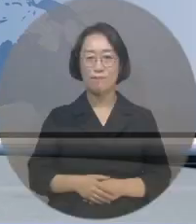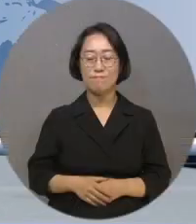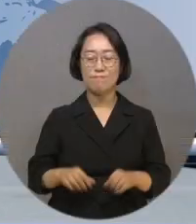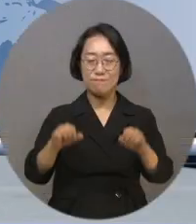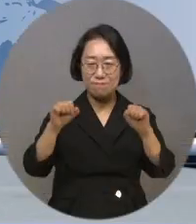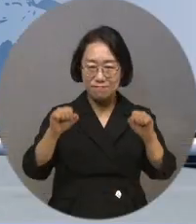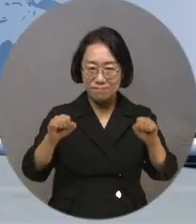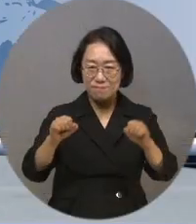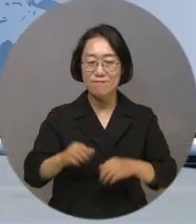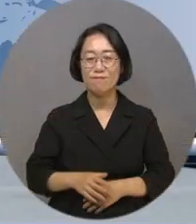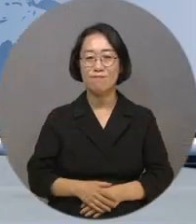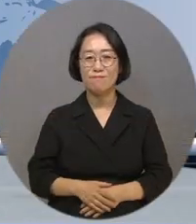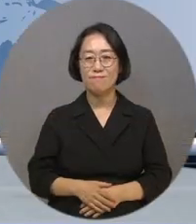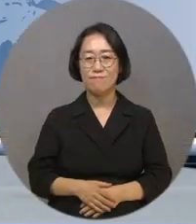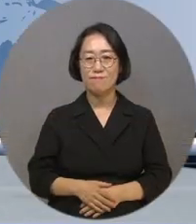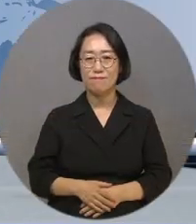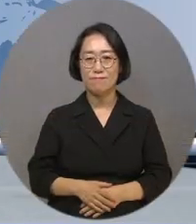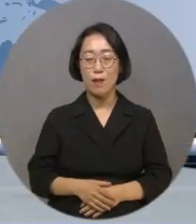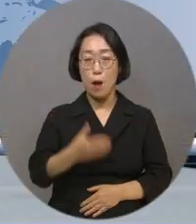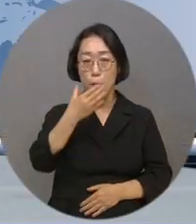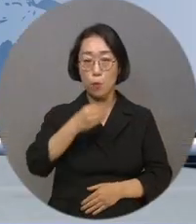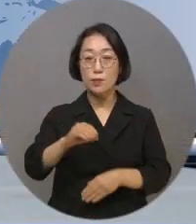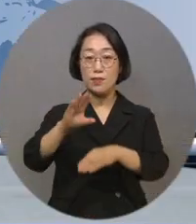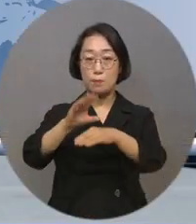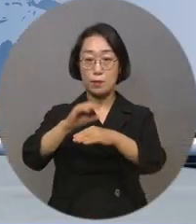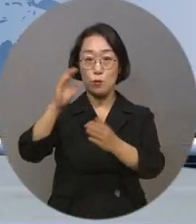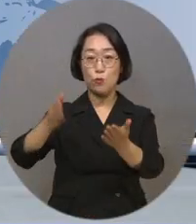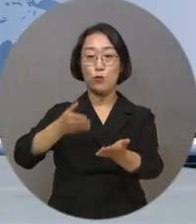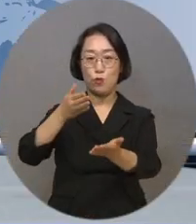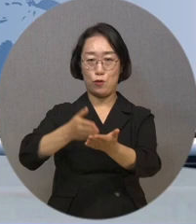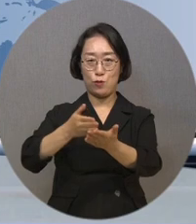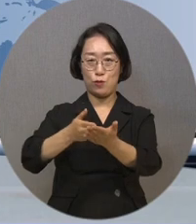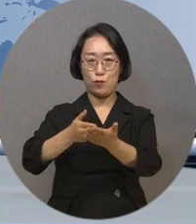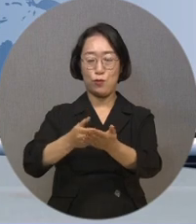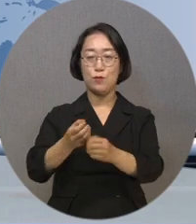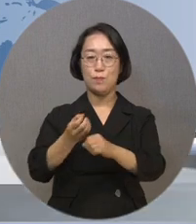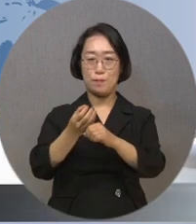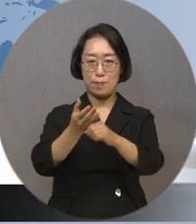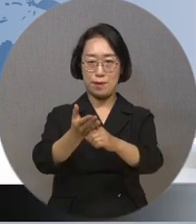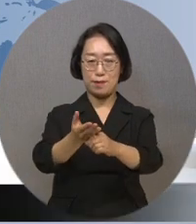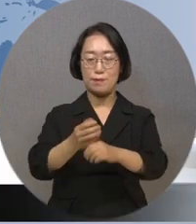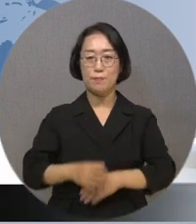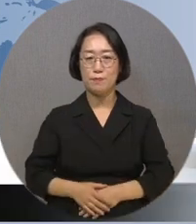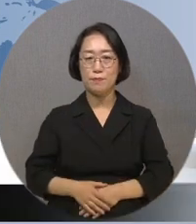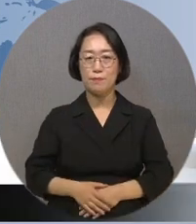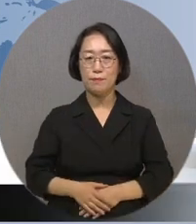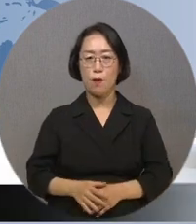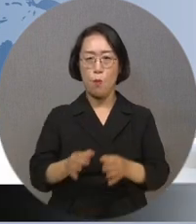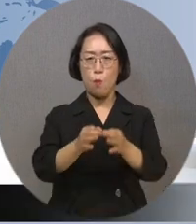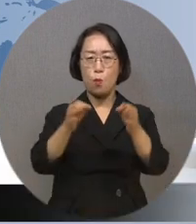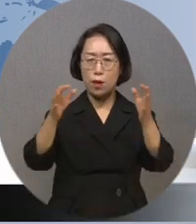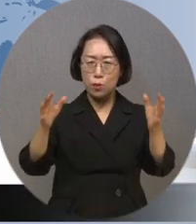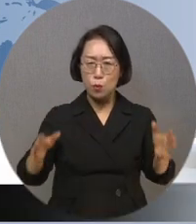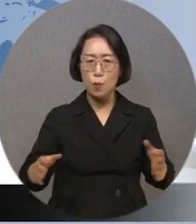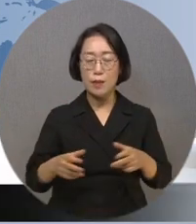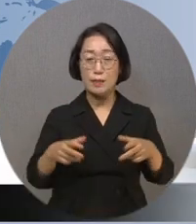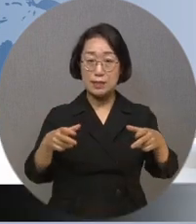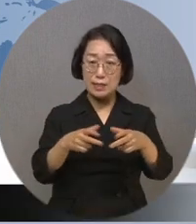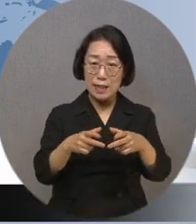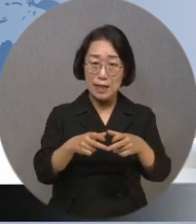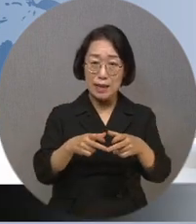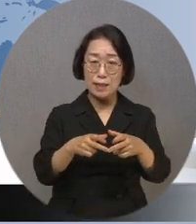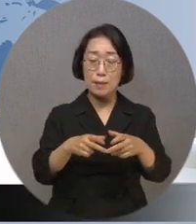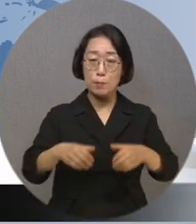시청자 여러분 안녕하십니까? WBC 복지TV 뉴스 24입니다. 오랜 기간 장애인 보조기기